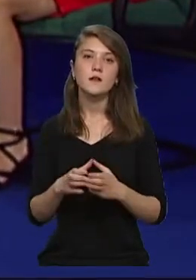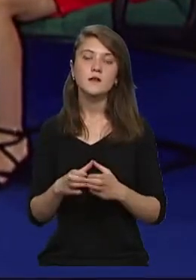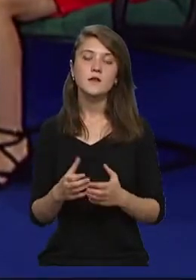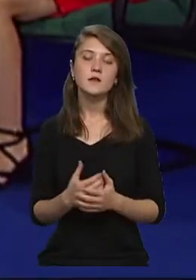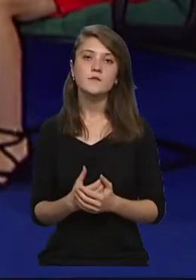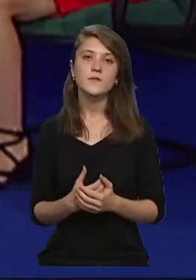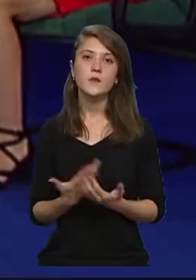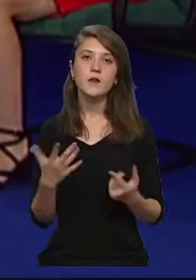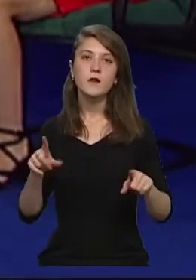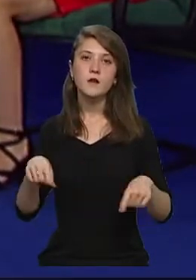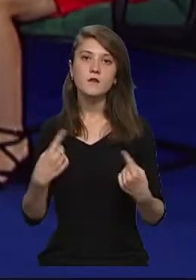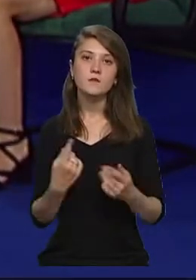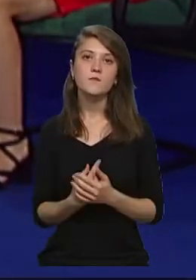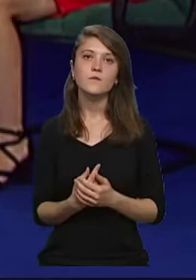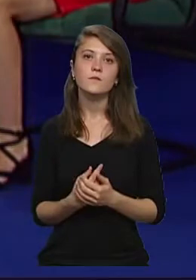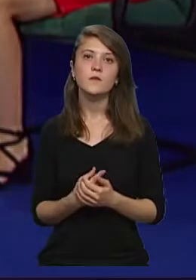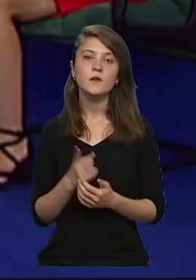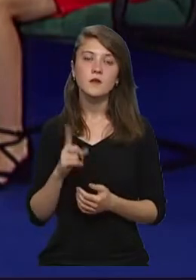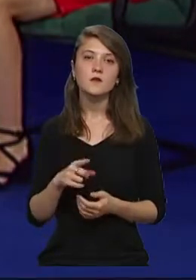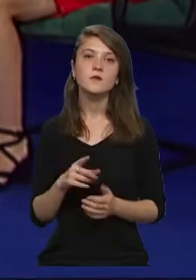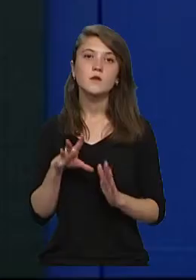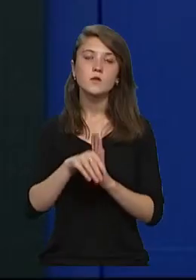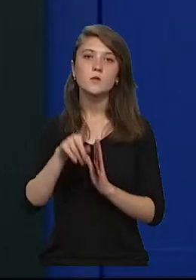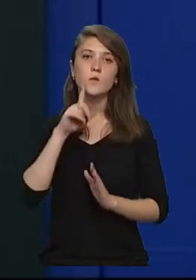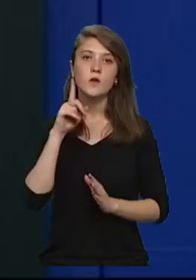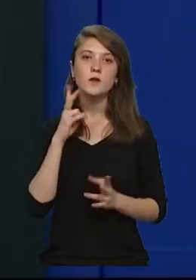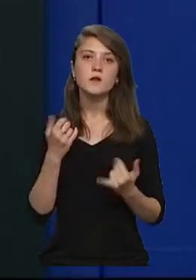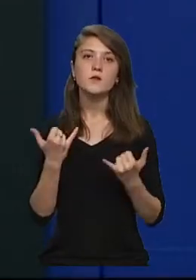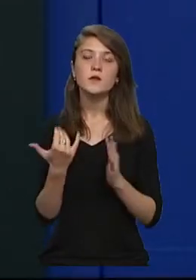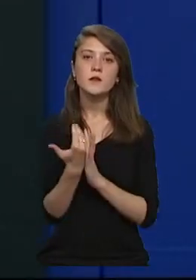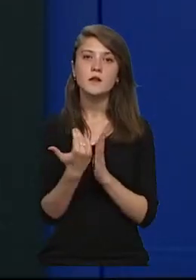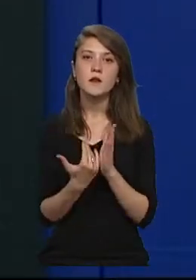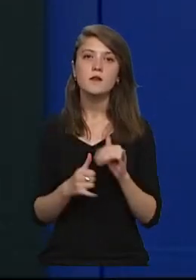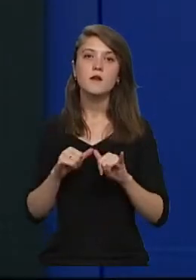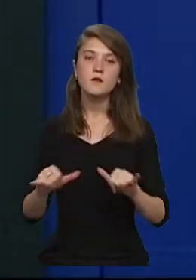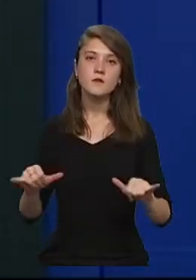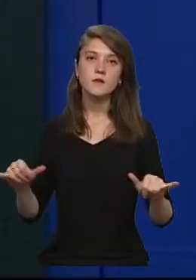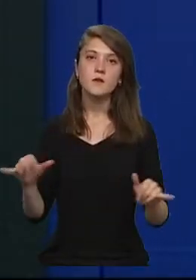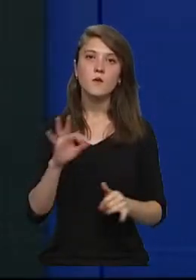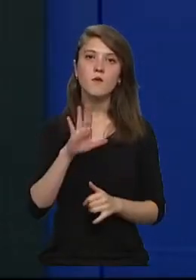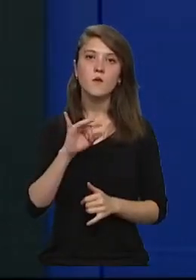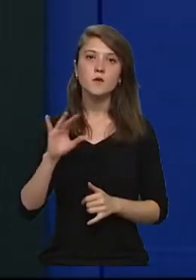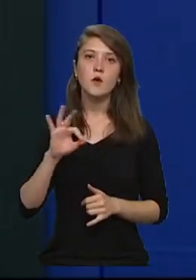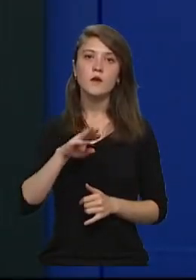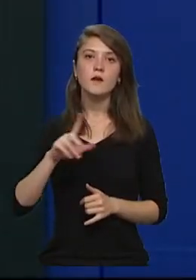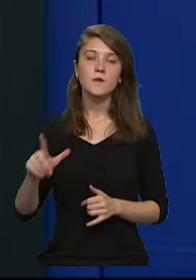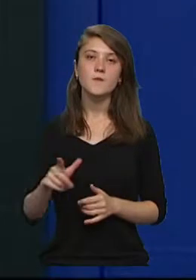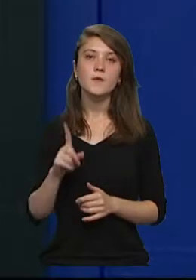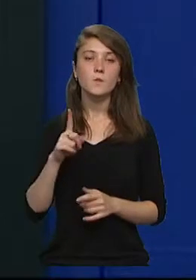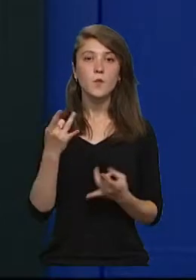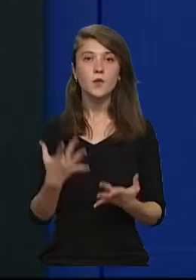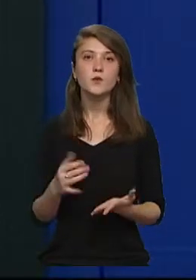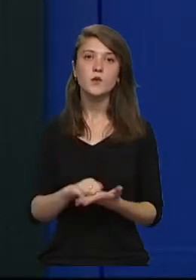який реалізується, втілюється і теж залученням молоді. На сьогодні стратегія розвитку Овруцької ОТГ – це просто